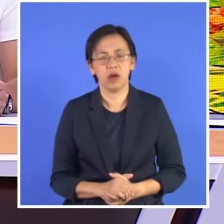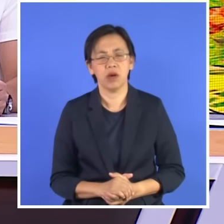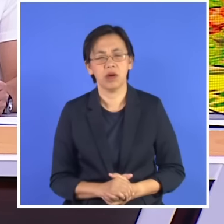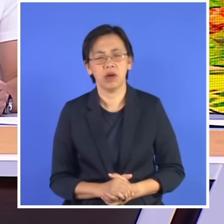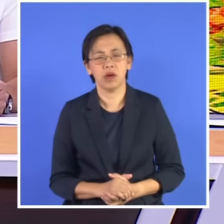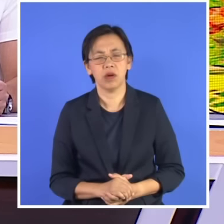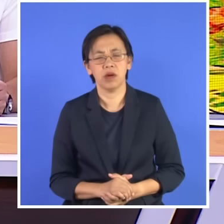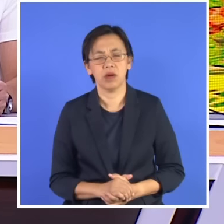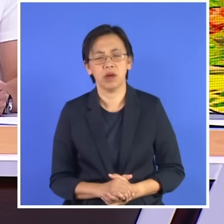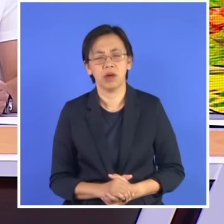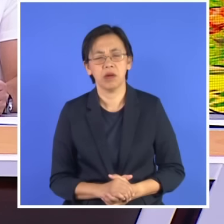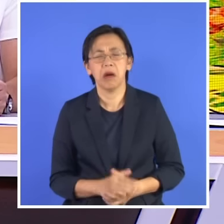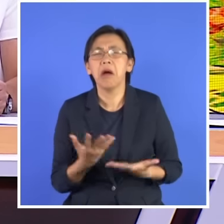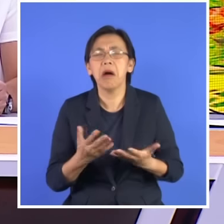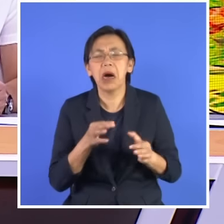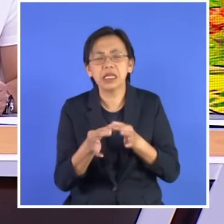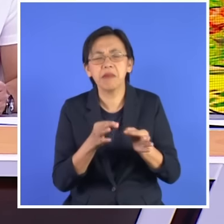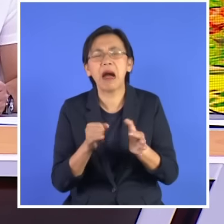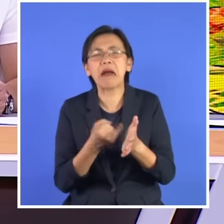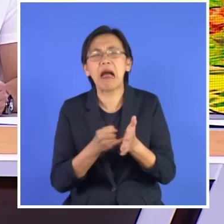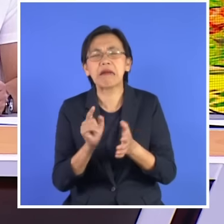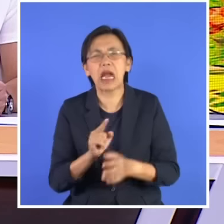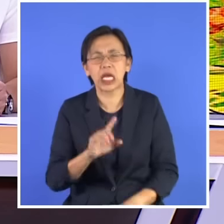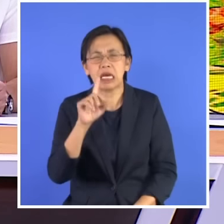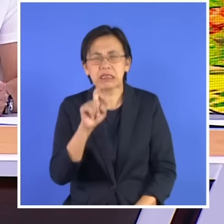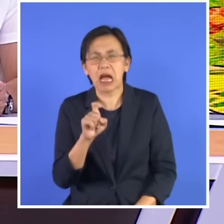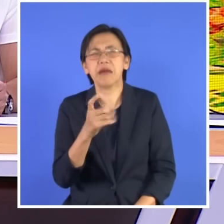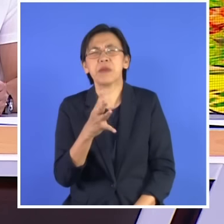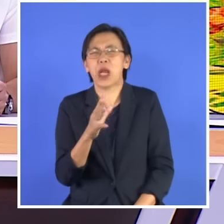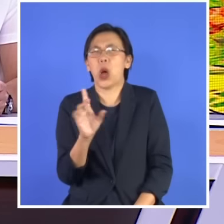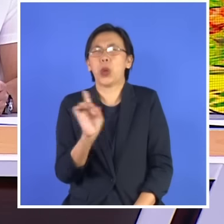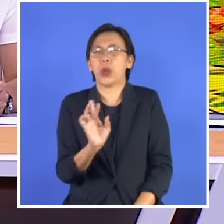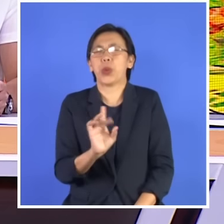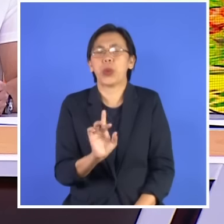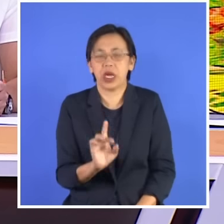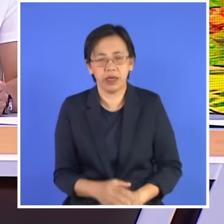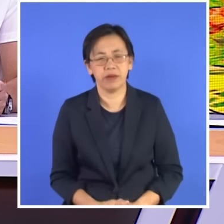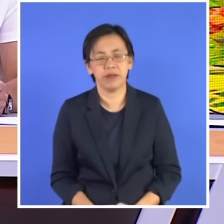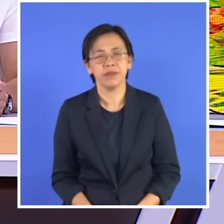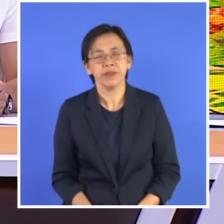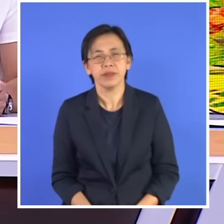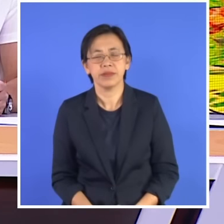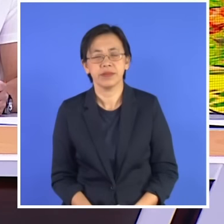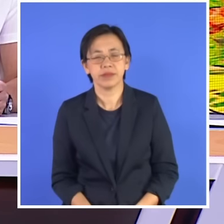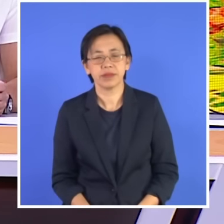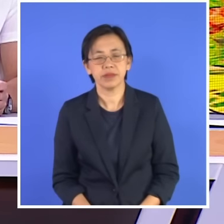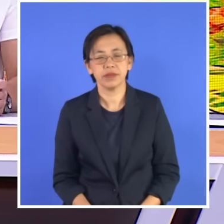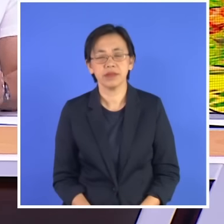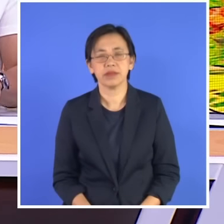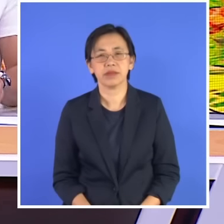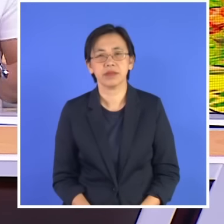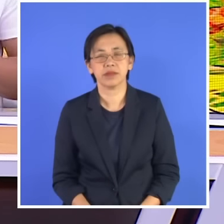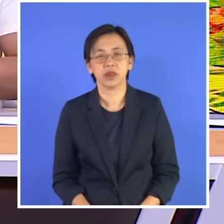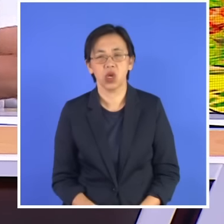มั้ยแปลภาษาเข้าใจง่ายก็คือเกือบตายฮะคุณผู้ชมครับภาษาวัยรุ่นเบอกหวิดขิดนะครับปรากฏว่างู